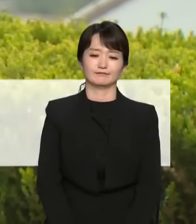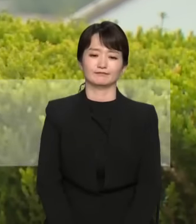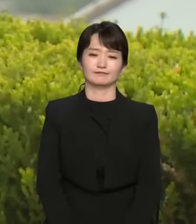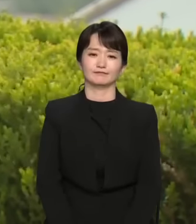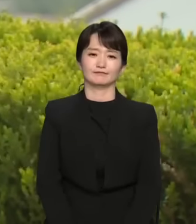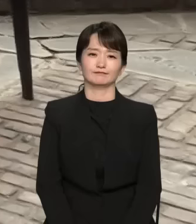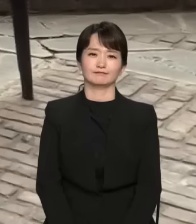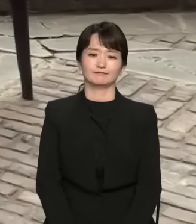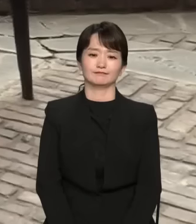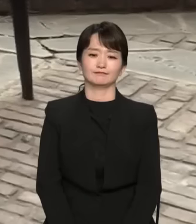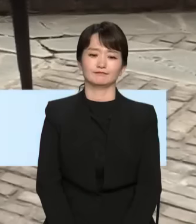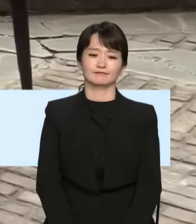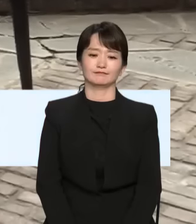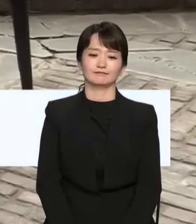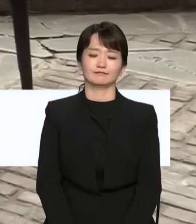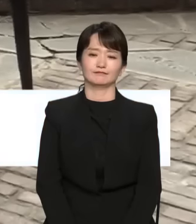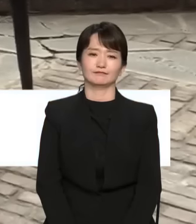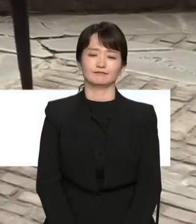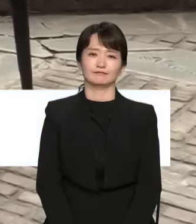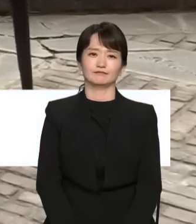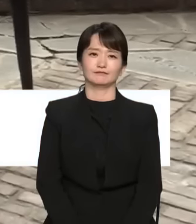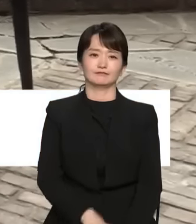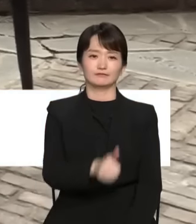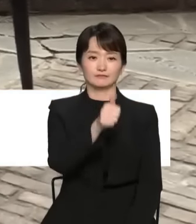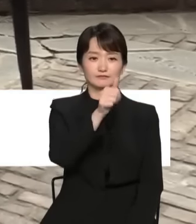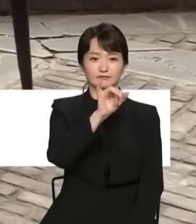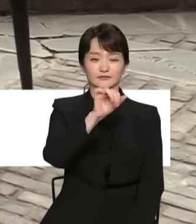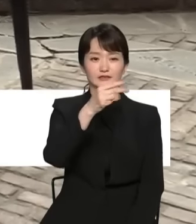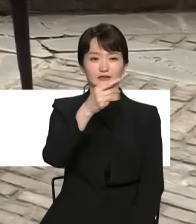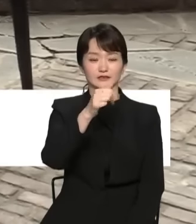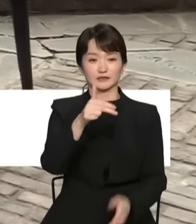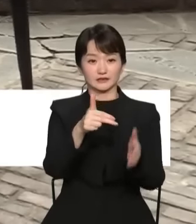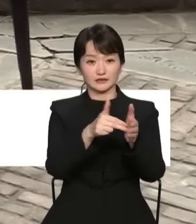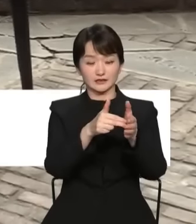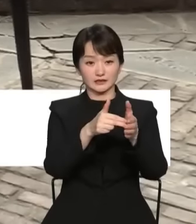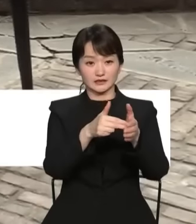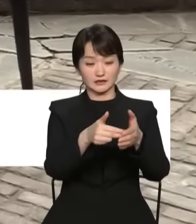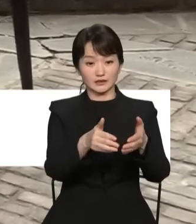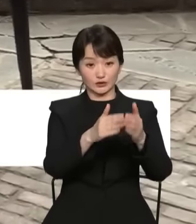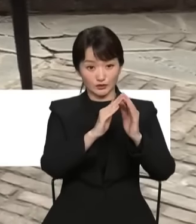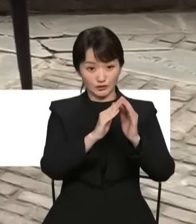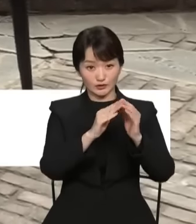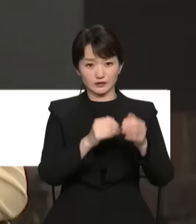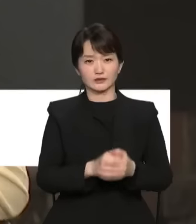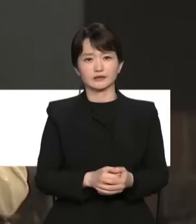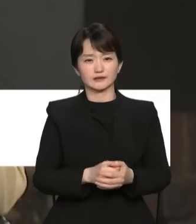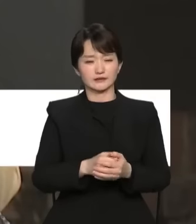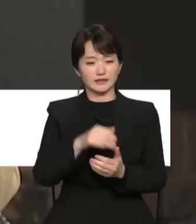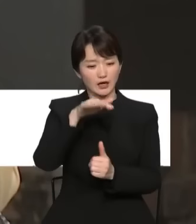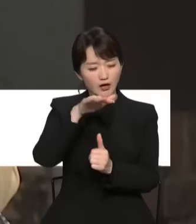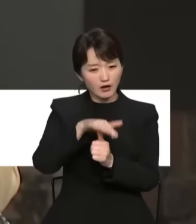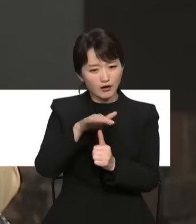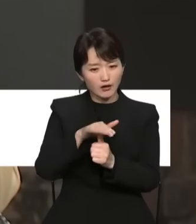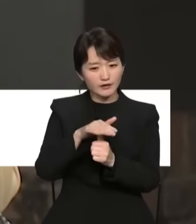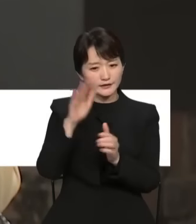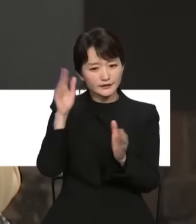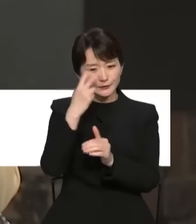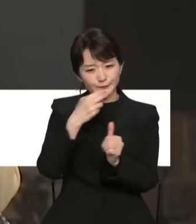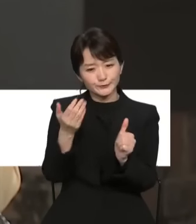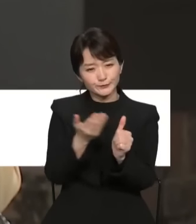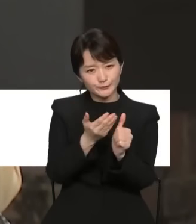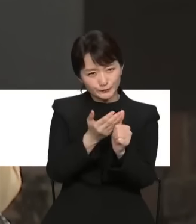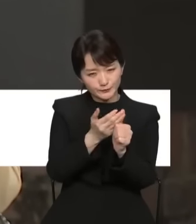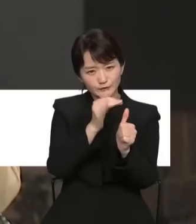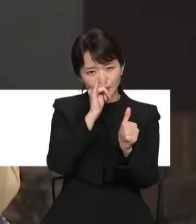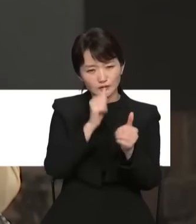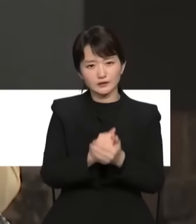myself. 거스 히딩크 재단을 만들어서 직접 그 꿈나무들을 키우고 계신데 시각장애인들을 위한